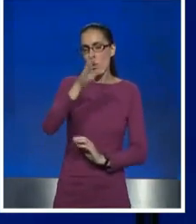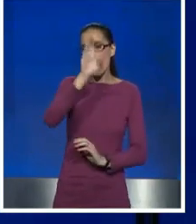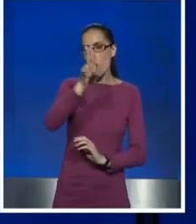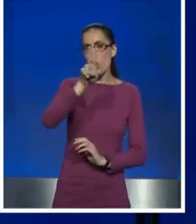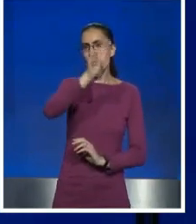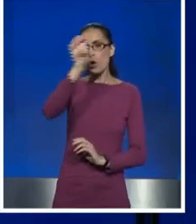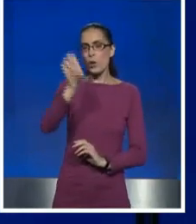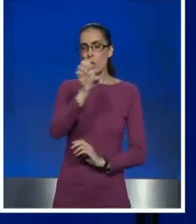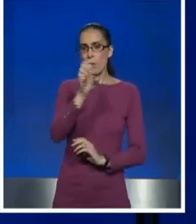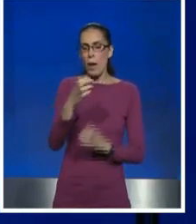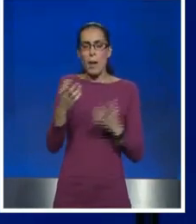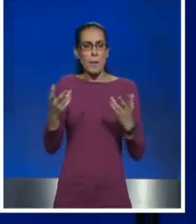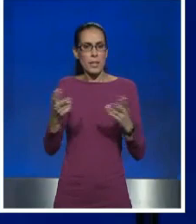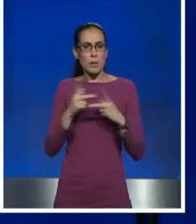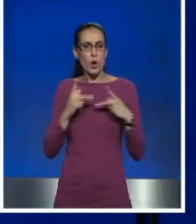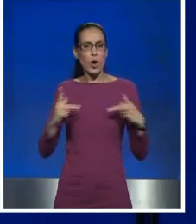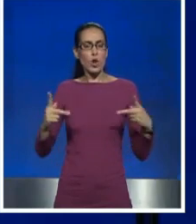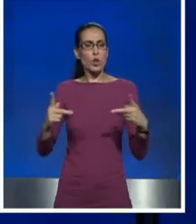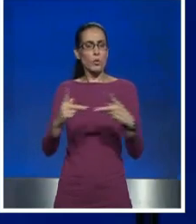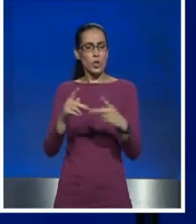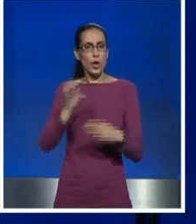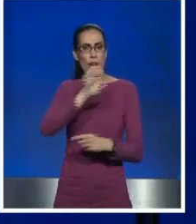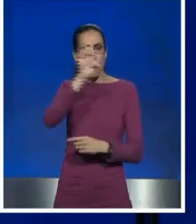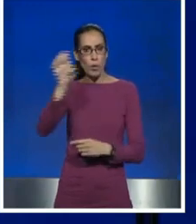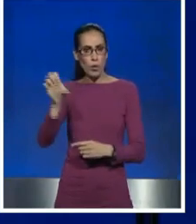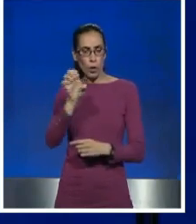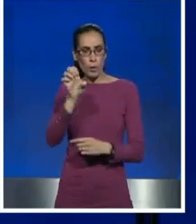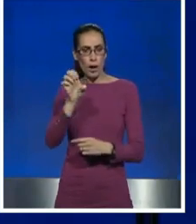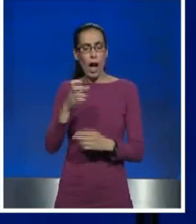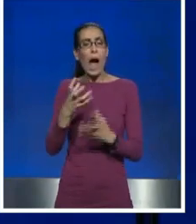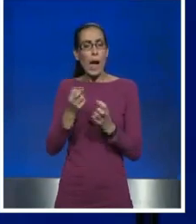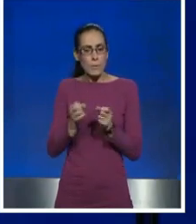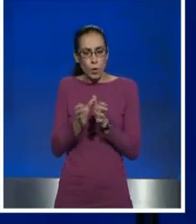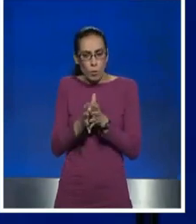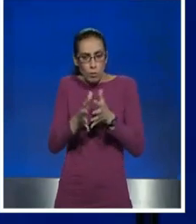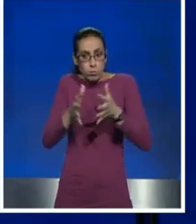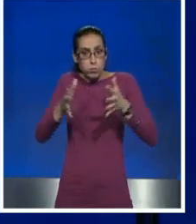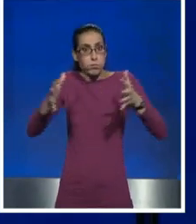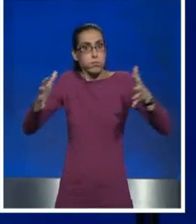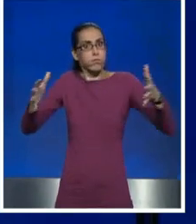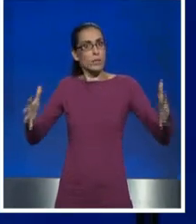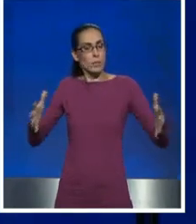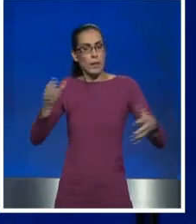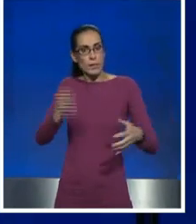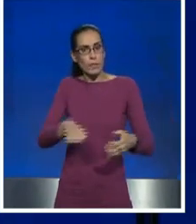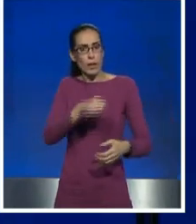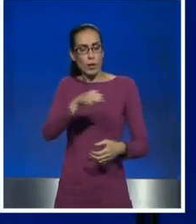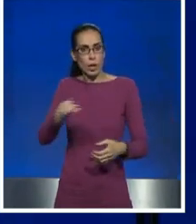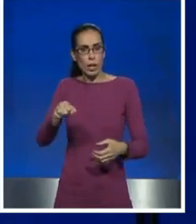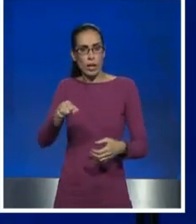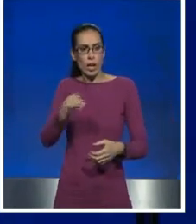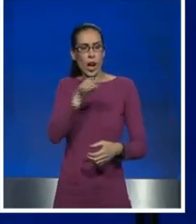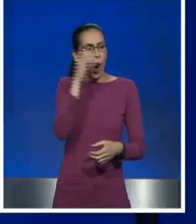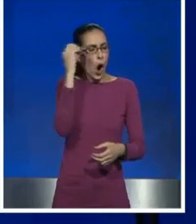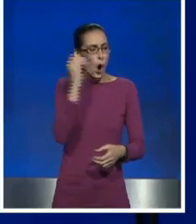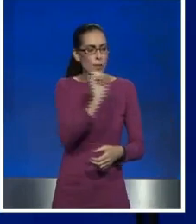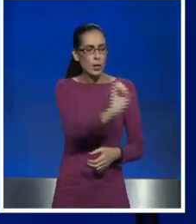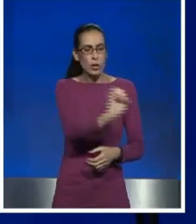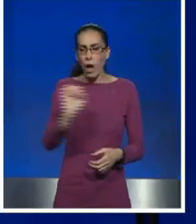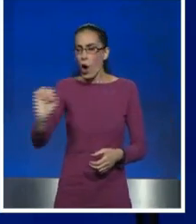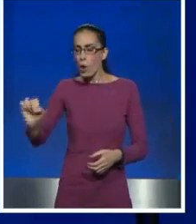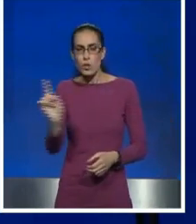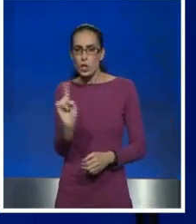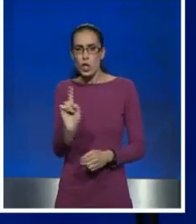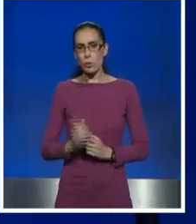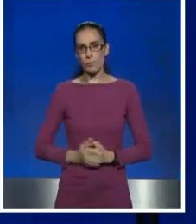naf il-Kummissjoni li jmiss għandha tespandi r-rwol tagħha x'inhu l-opinjoni tagħhom fuq l-opportunitajiet